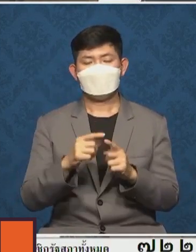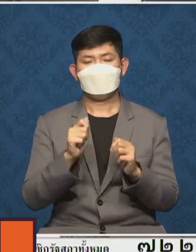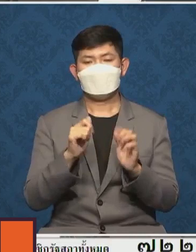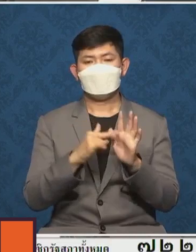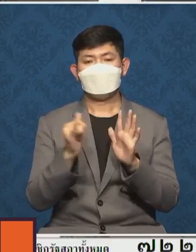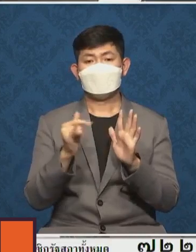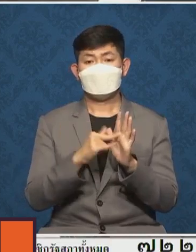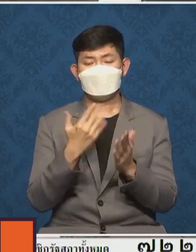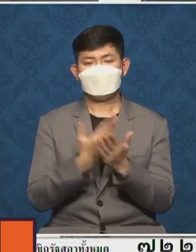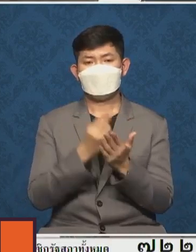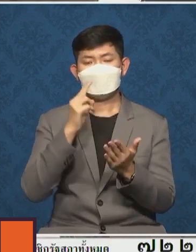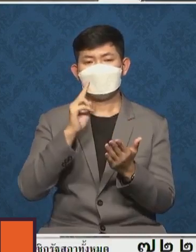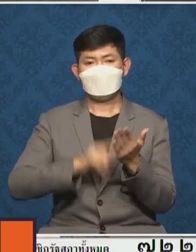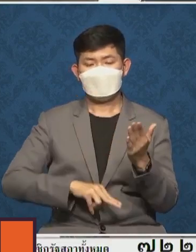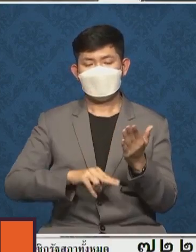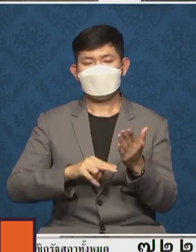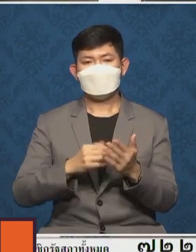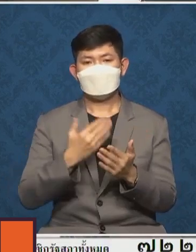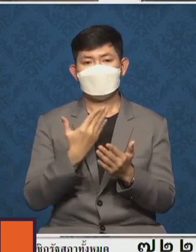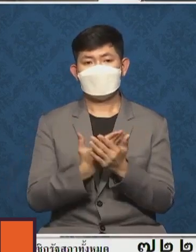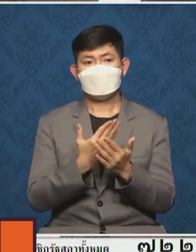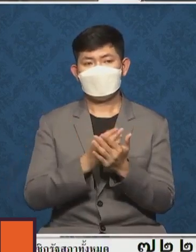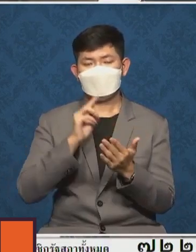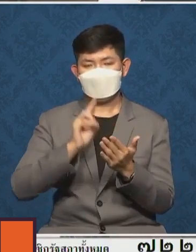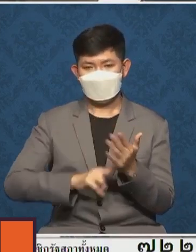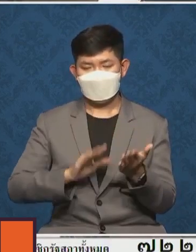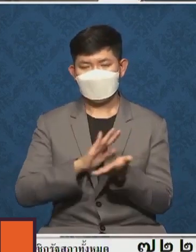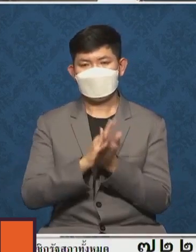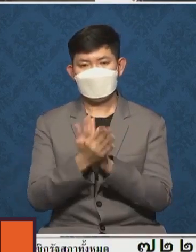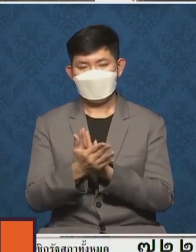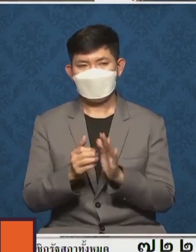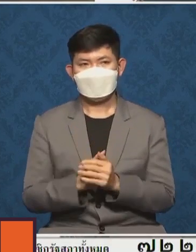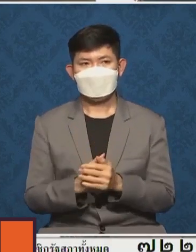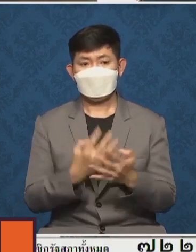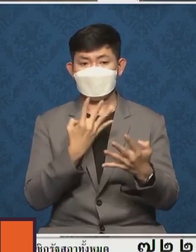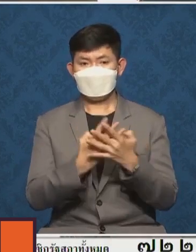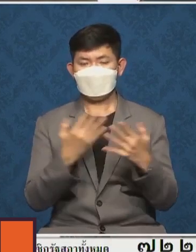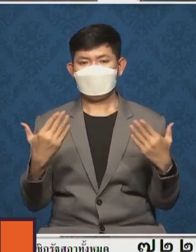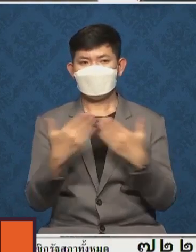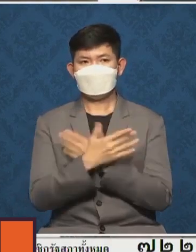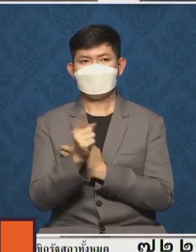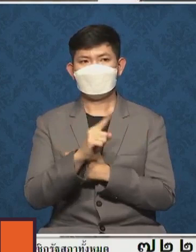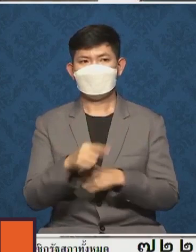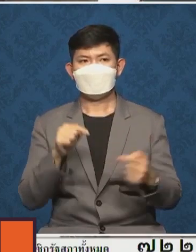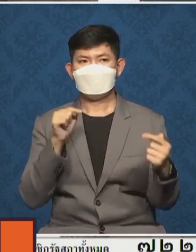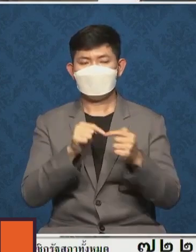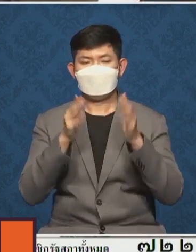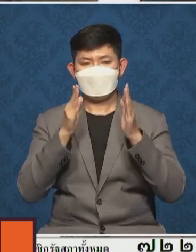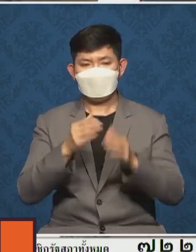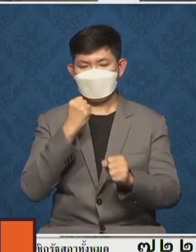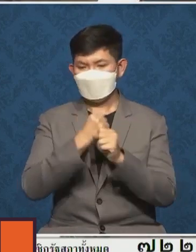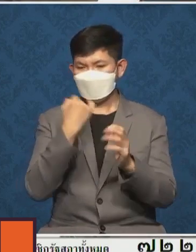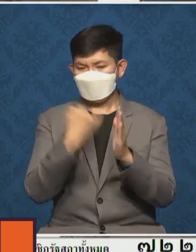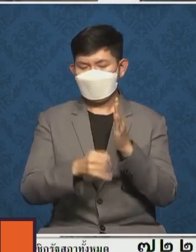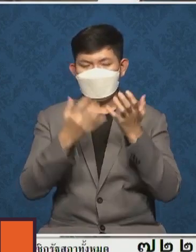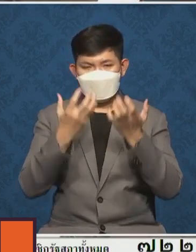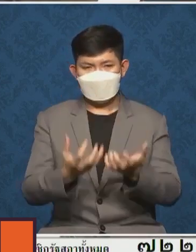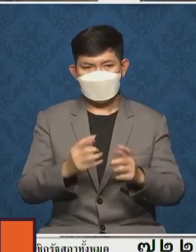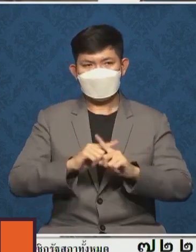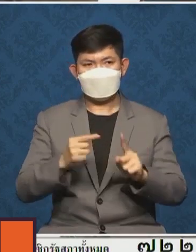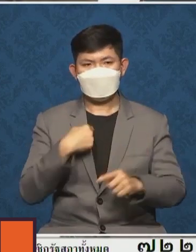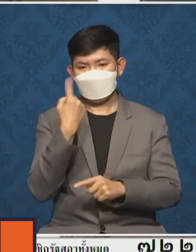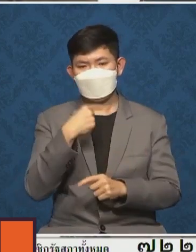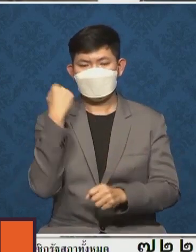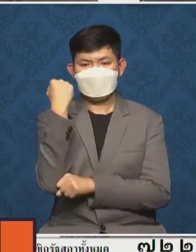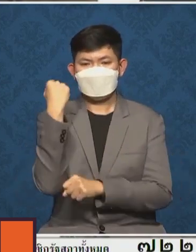เดียวให้กลายเป็นค่าปรับทางพินัยเปลี่ยนคุกให้กลายเป็นที่จองจำอาชญากรที่กระทำความผิดร้ายแรงไม่ใช่เอาไว้ขังคน